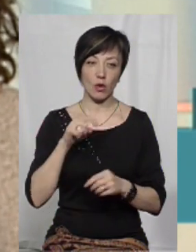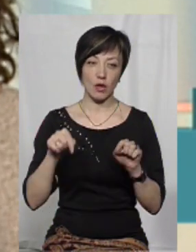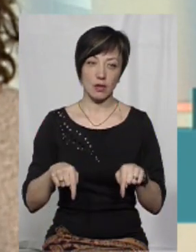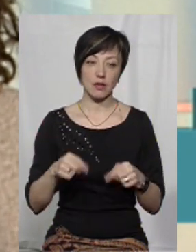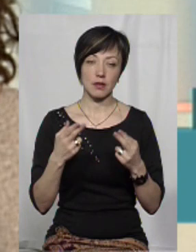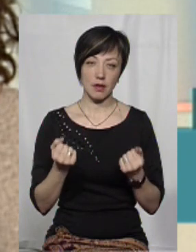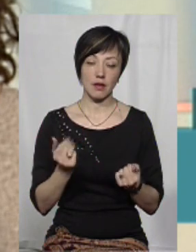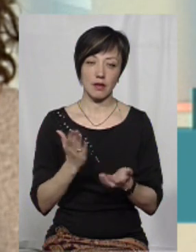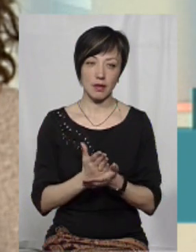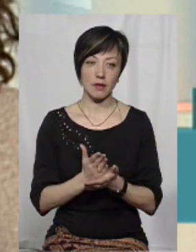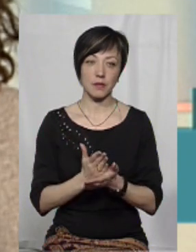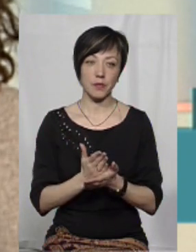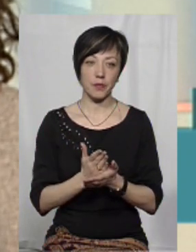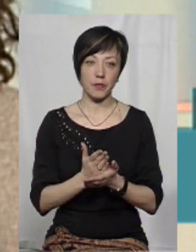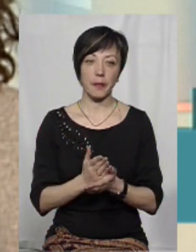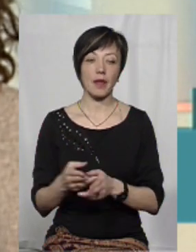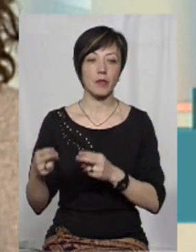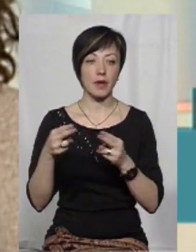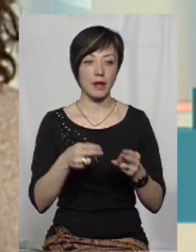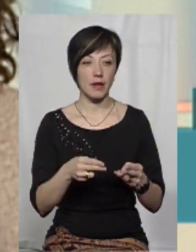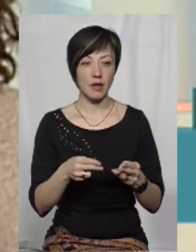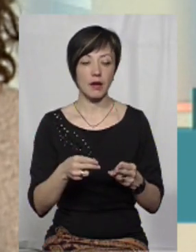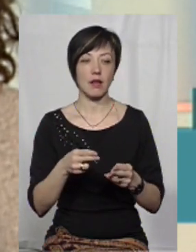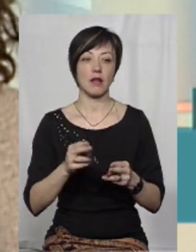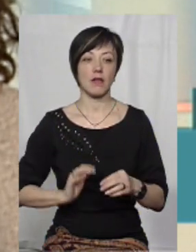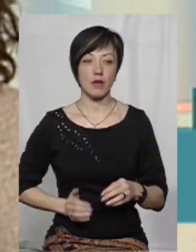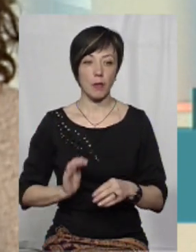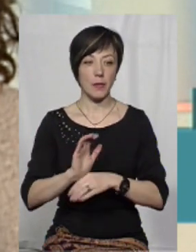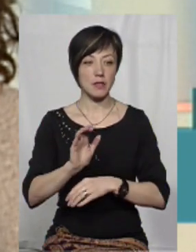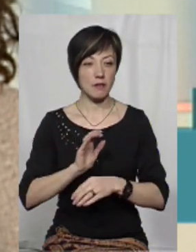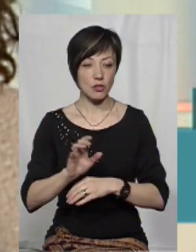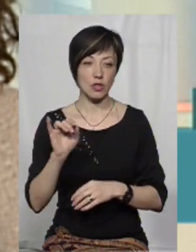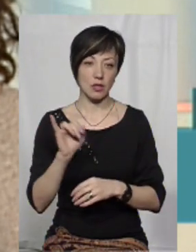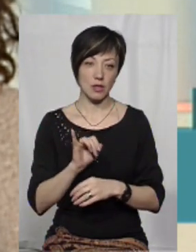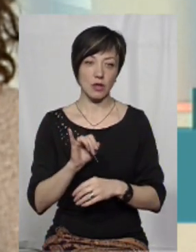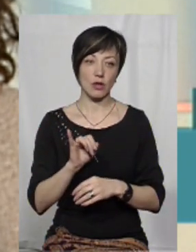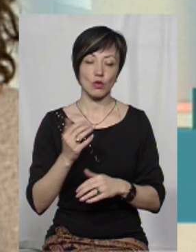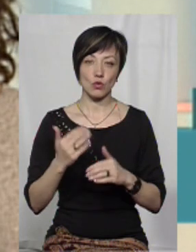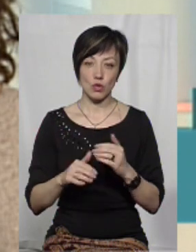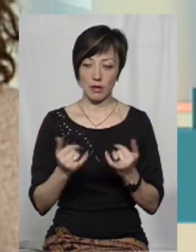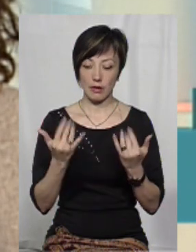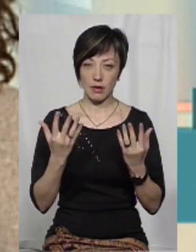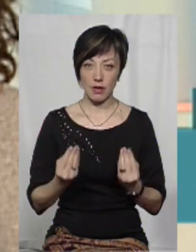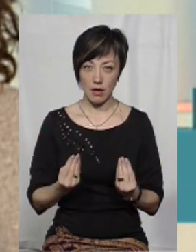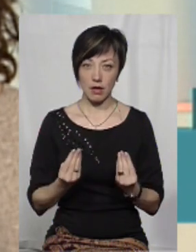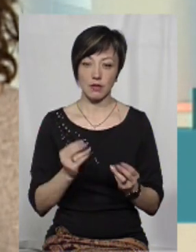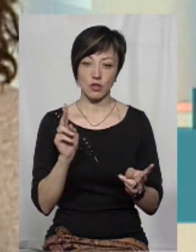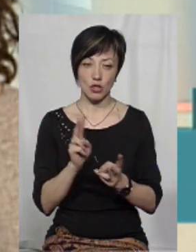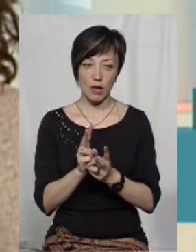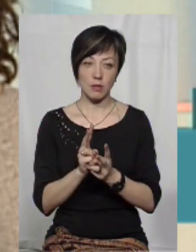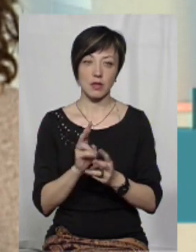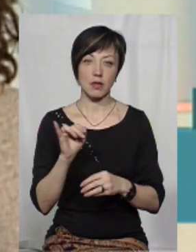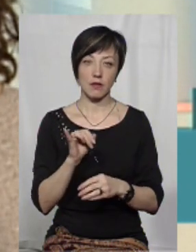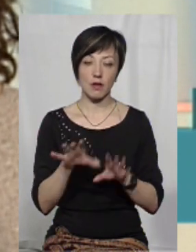Украине, и приехал поставщик, и уже вот на днях мы с ним